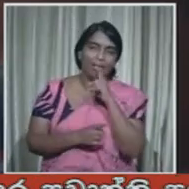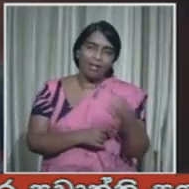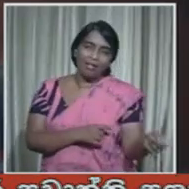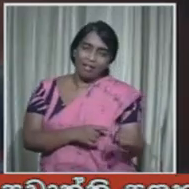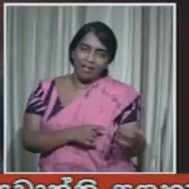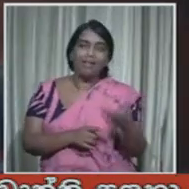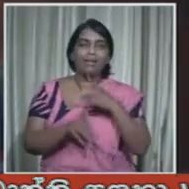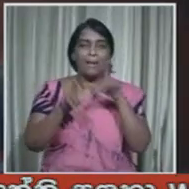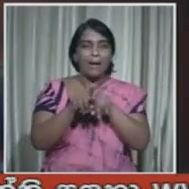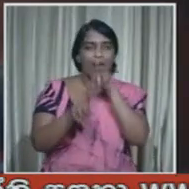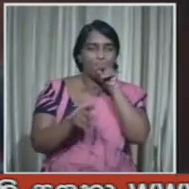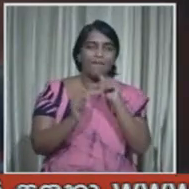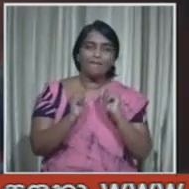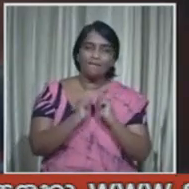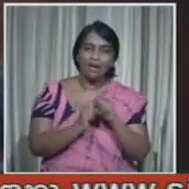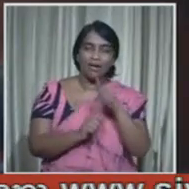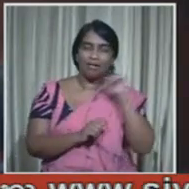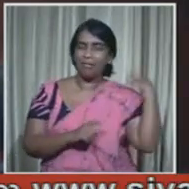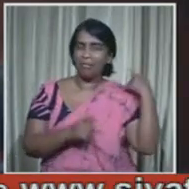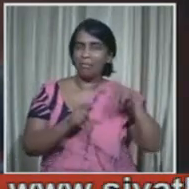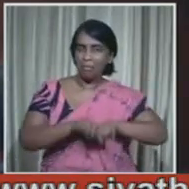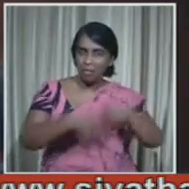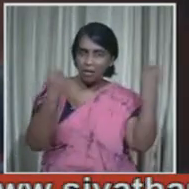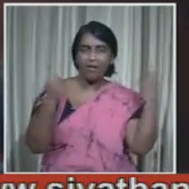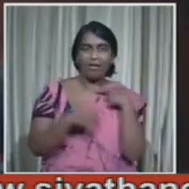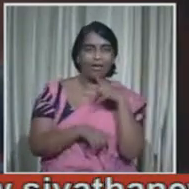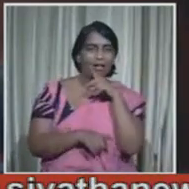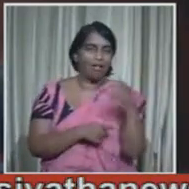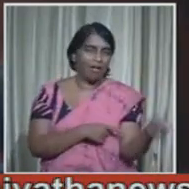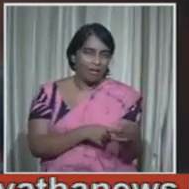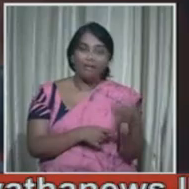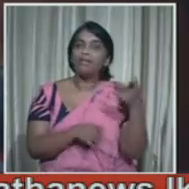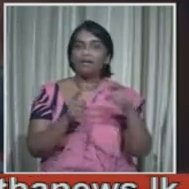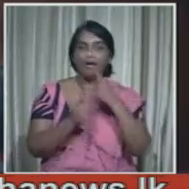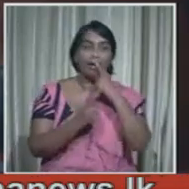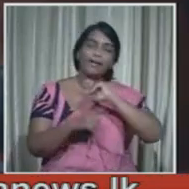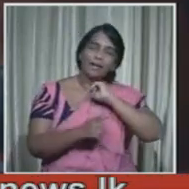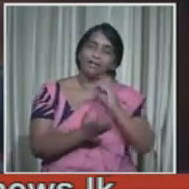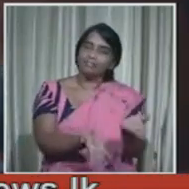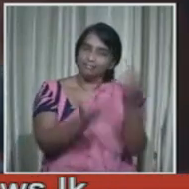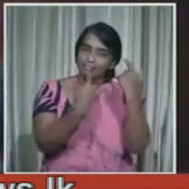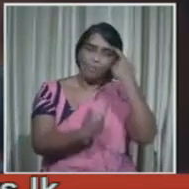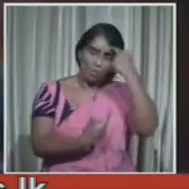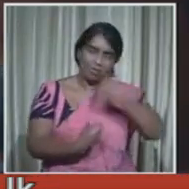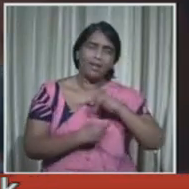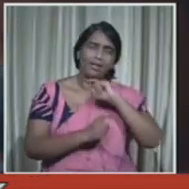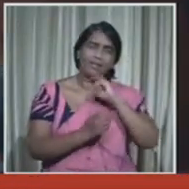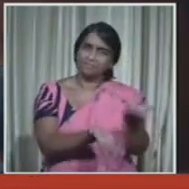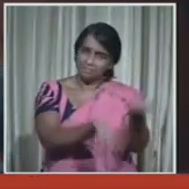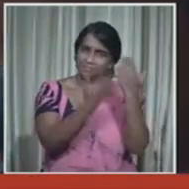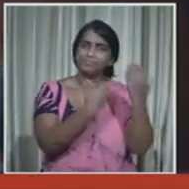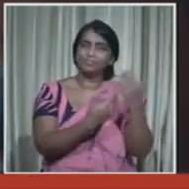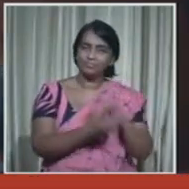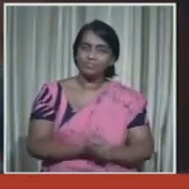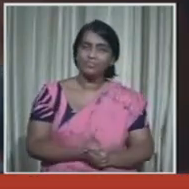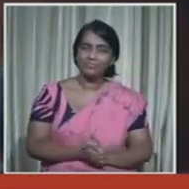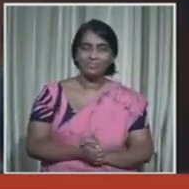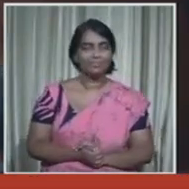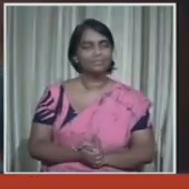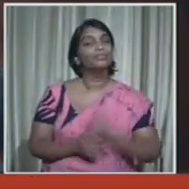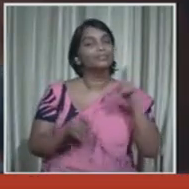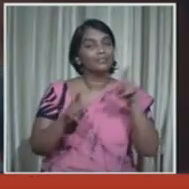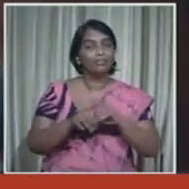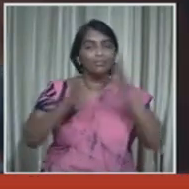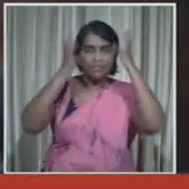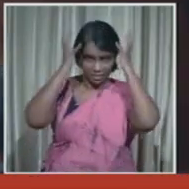නකුට වැඩලා කොන්ද වැඩ කොන්ද කඩාගෙන නිවට මිනිස්සු මට කෑ ගන්න නැත්නම් කාටද කෑ ගන්නෙ ඒ නිසා ගරු හරිද හෙල්මට්